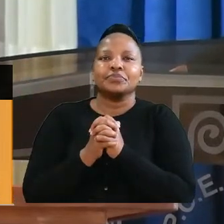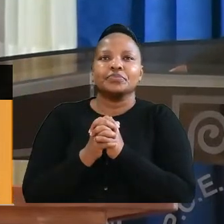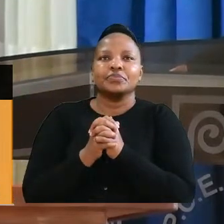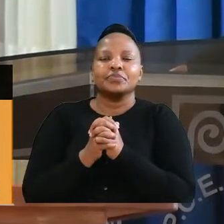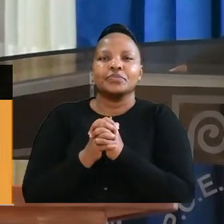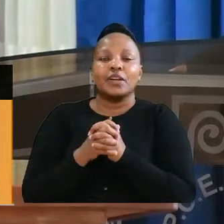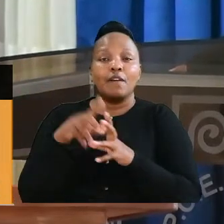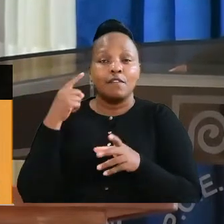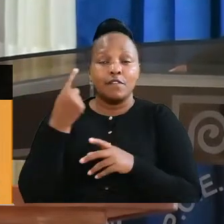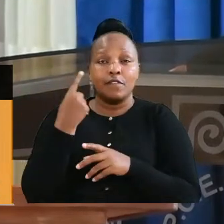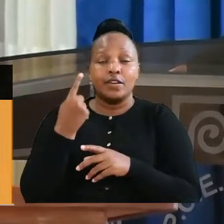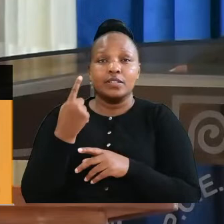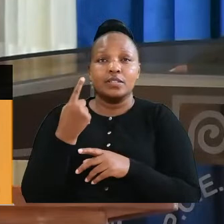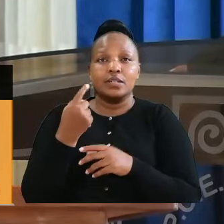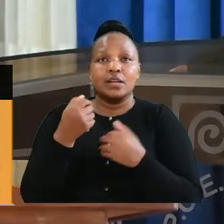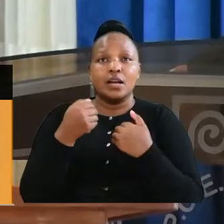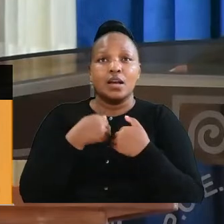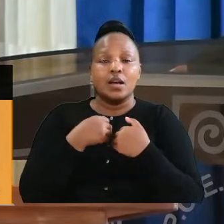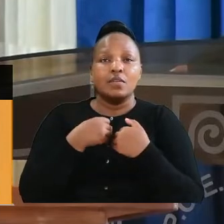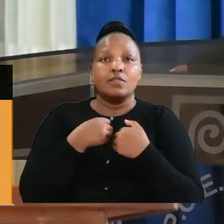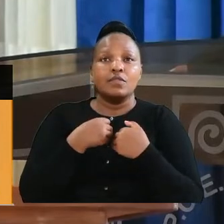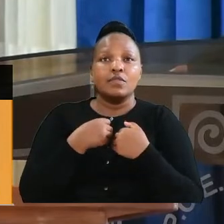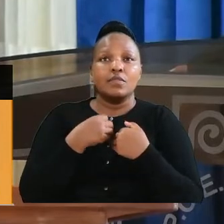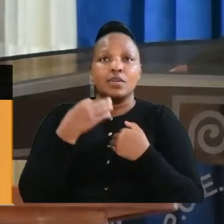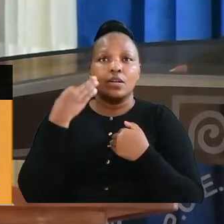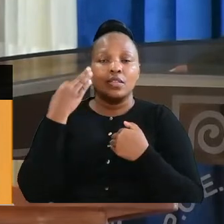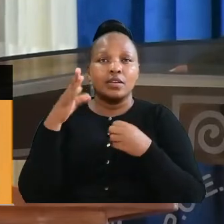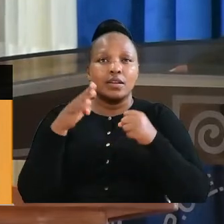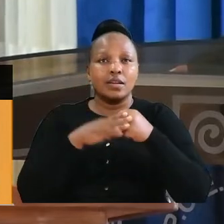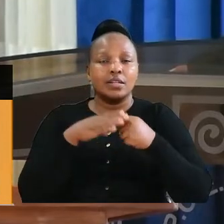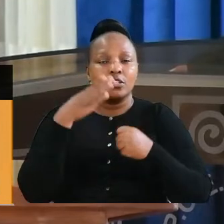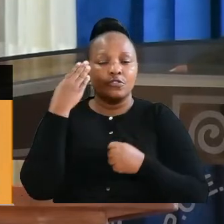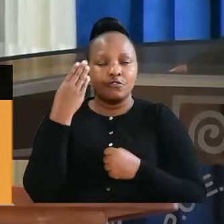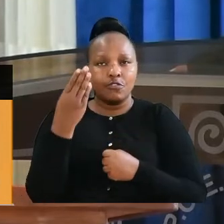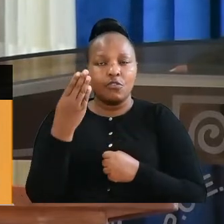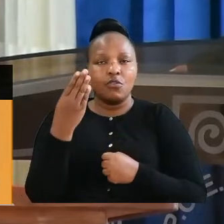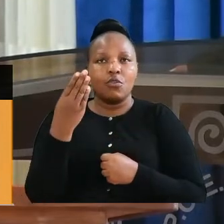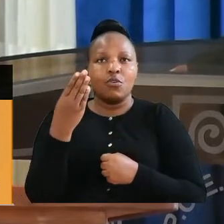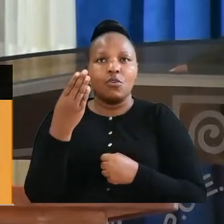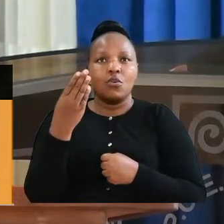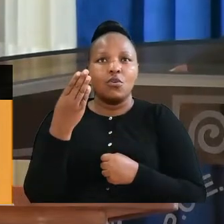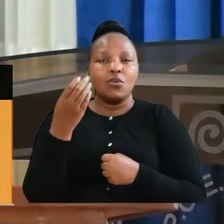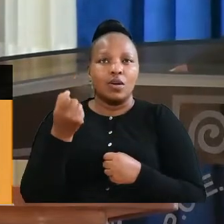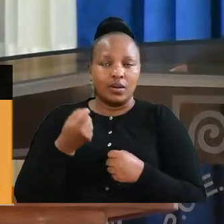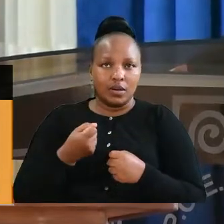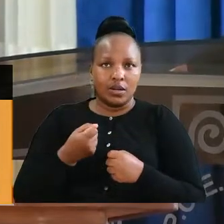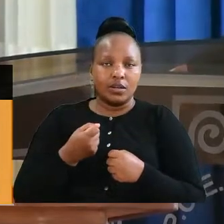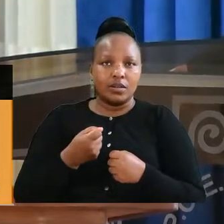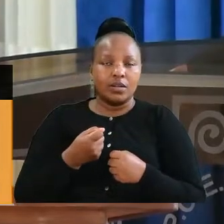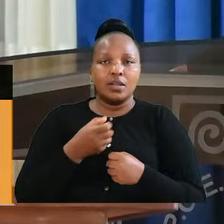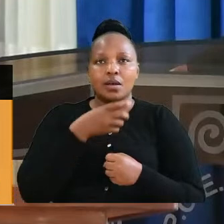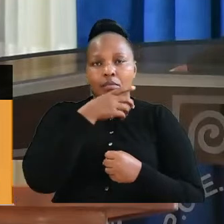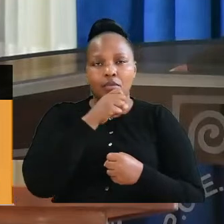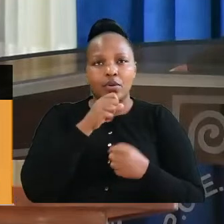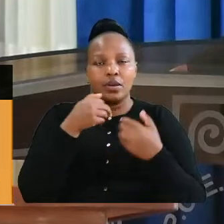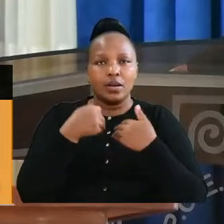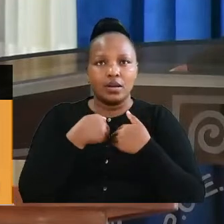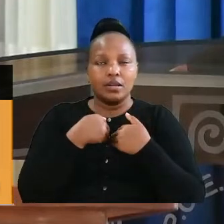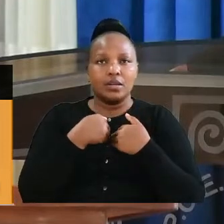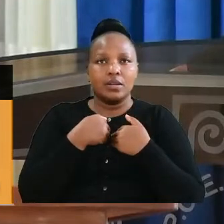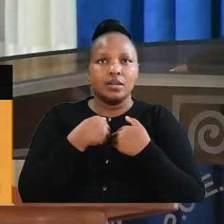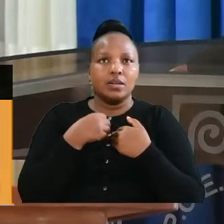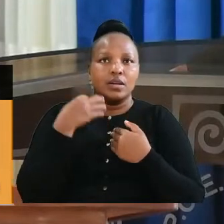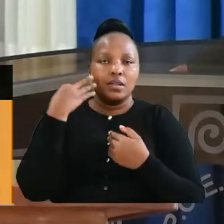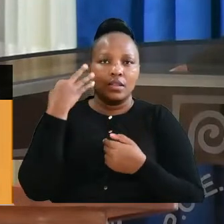Mwanafunzi wa kwanza alipata alama 394, huyo ni msichana, naye mvulana akapata